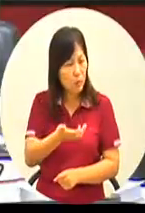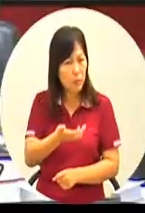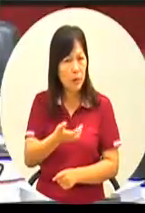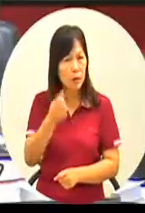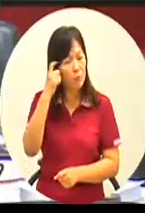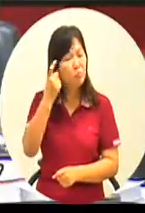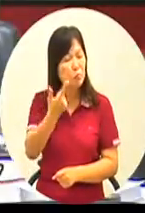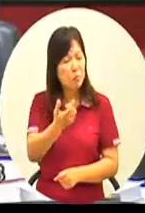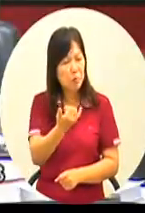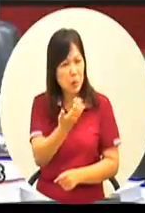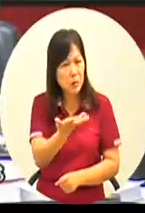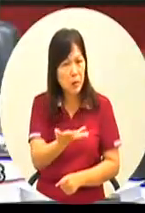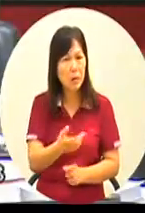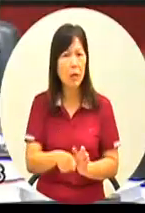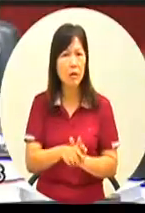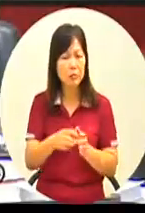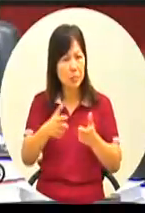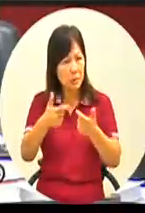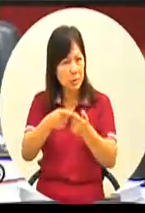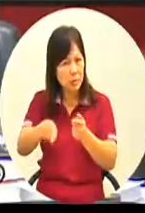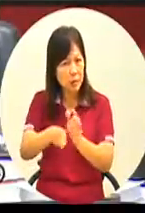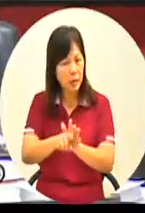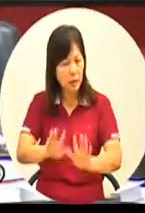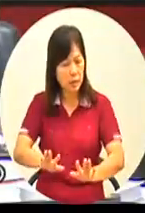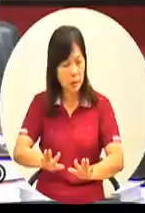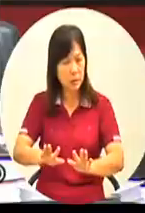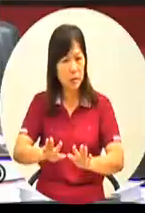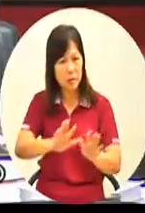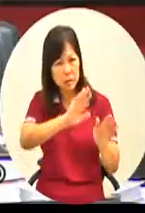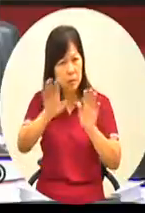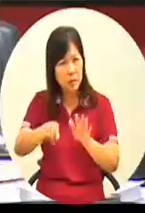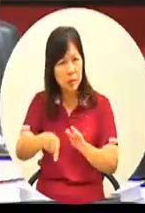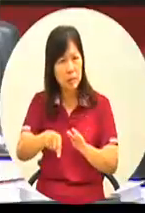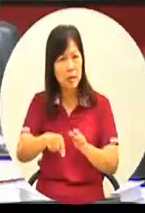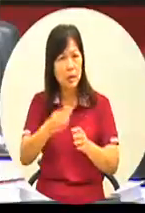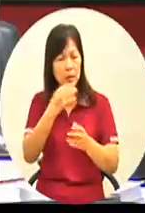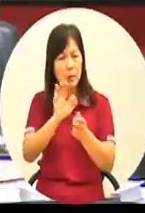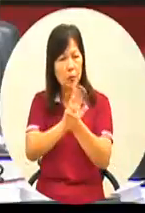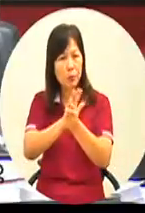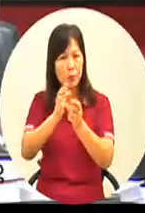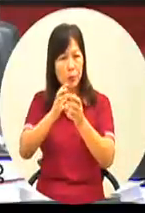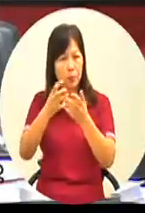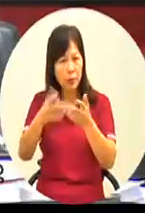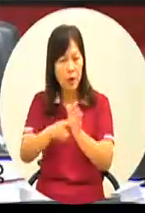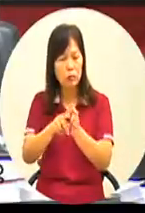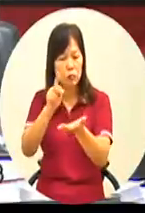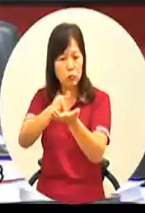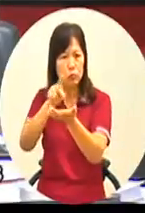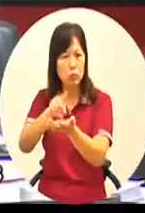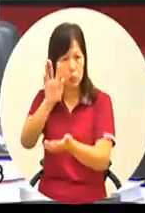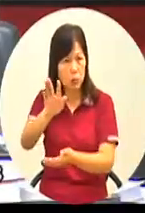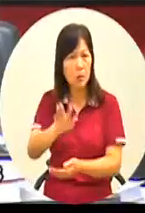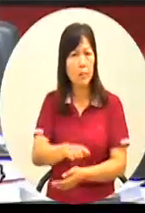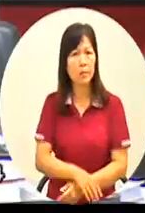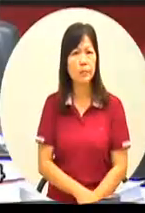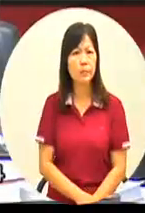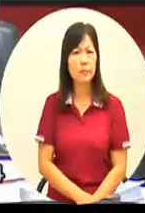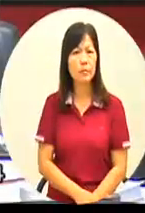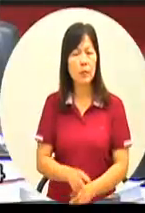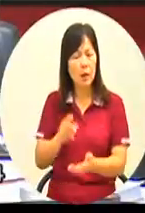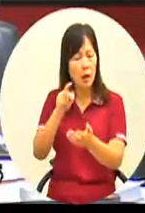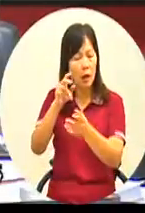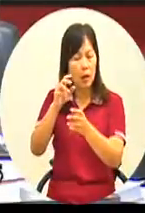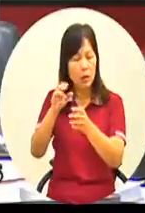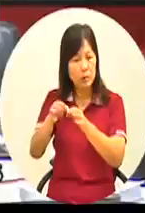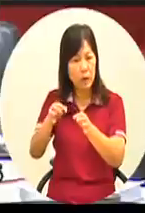你认为怎么样？你认为是适合在这种情况之下？然后呢，因为服务业很多都是租的哦。好，他的营业号都租的